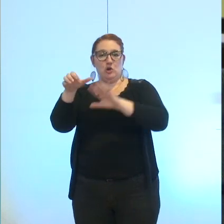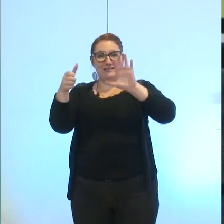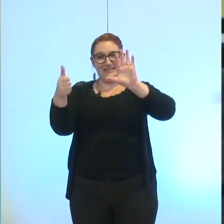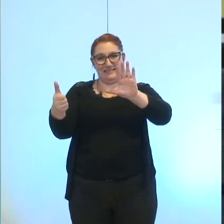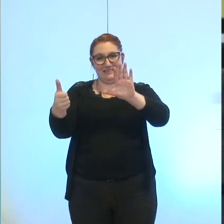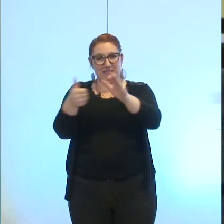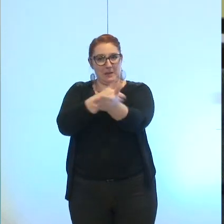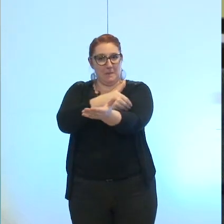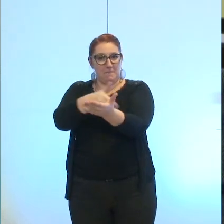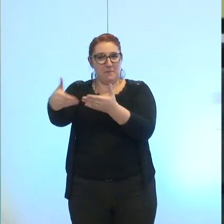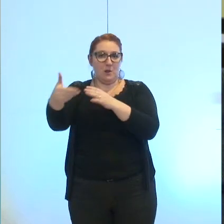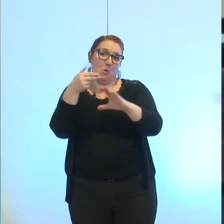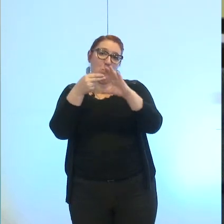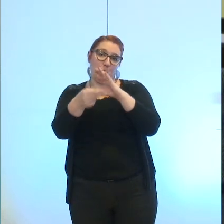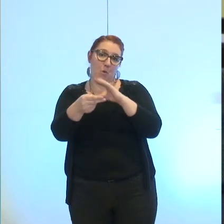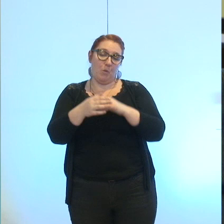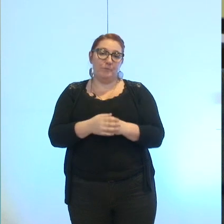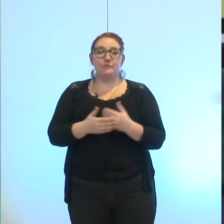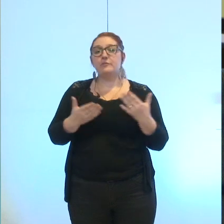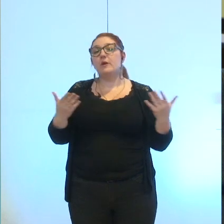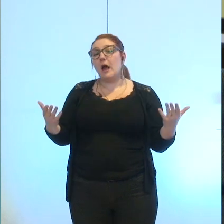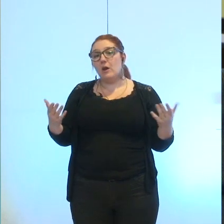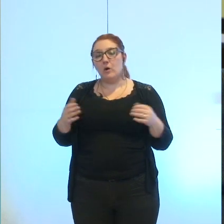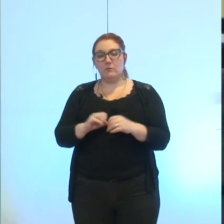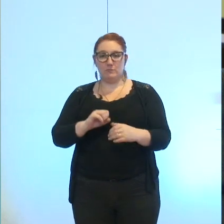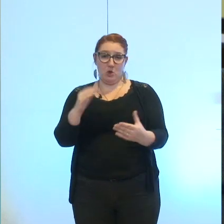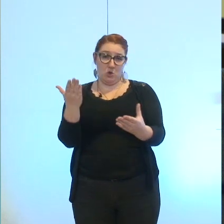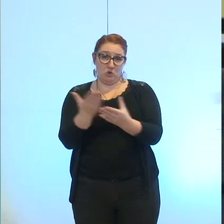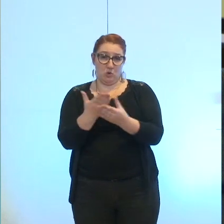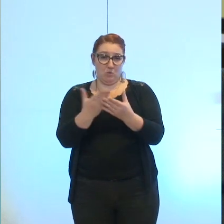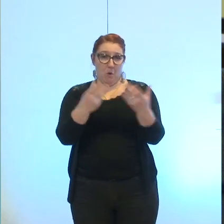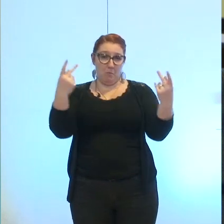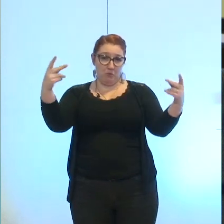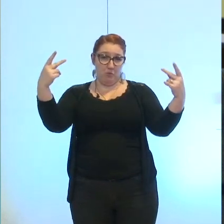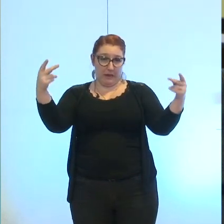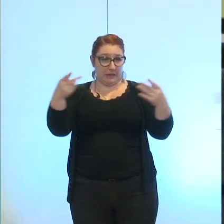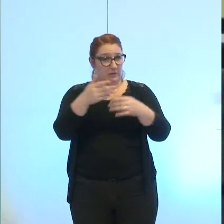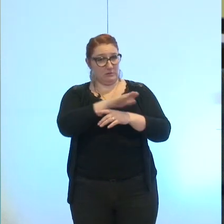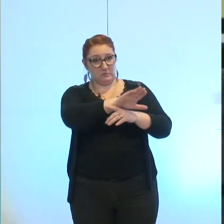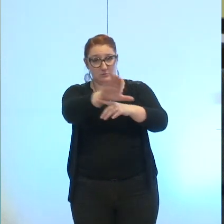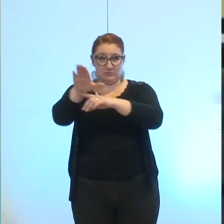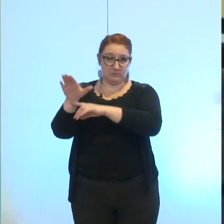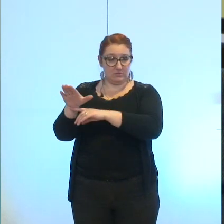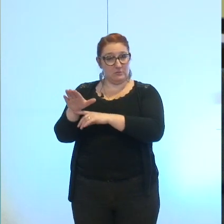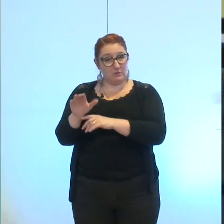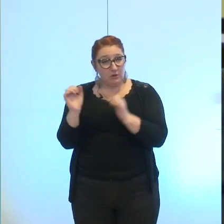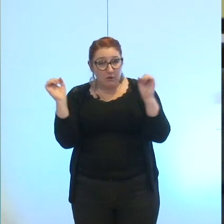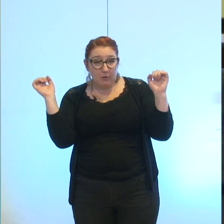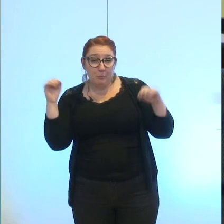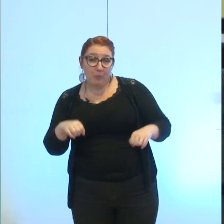d'euros alors quand on capable dans un document public de dissimuler au grenoblois